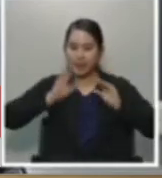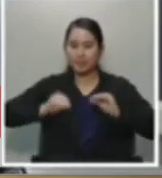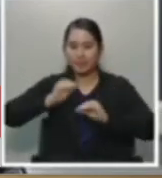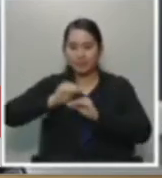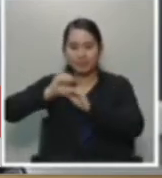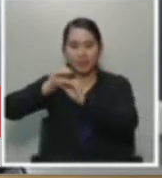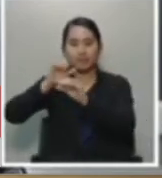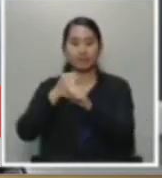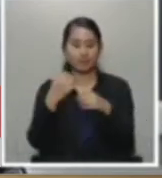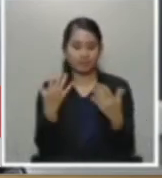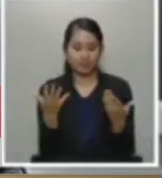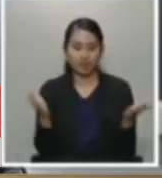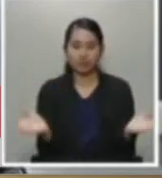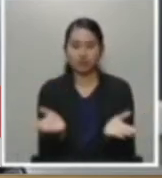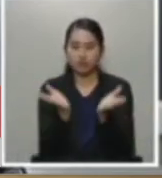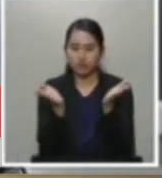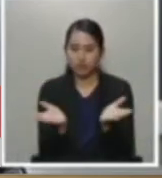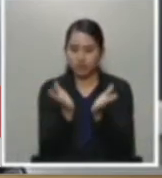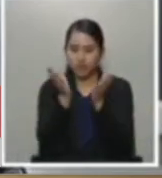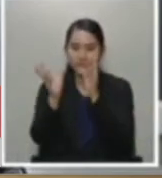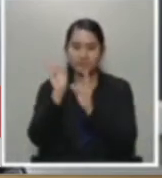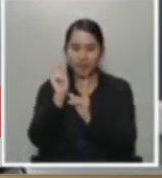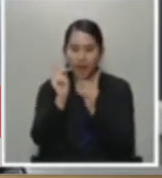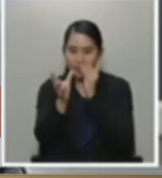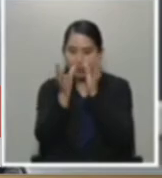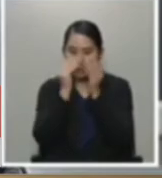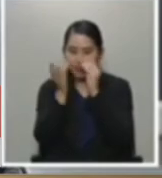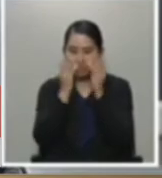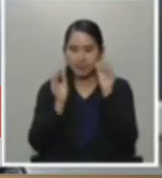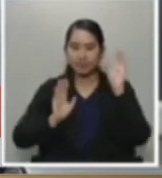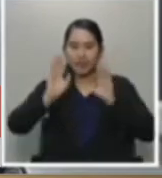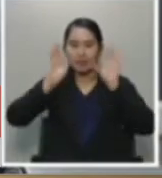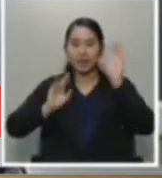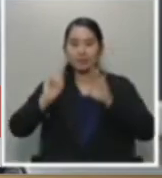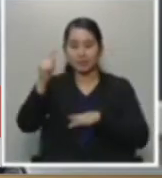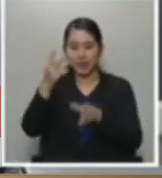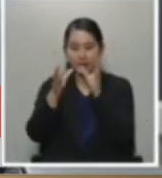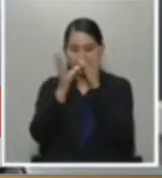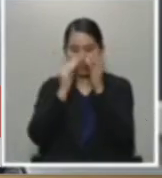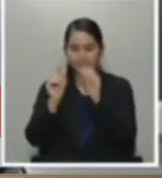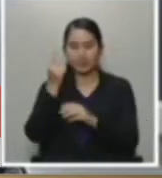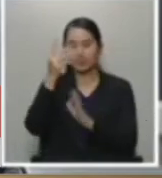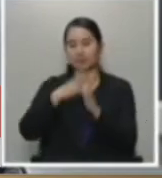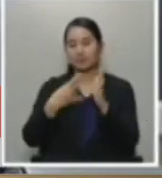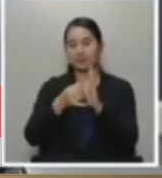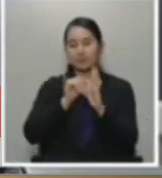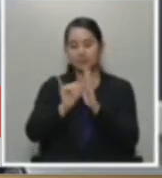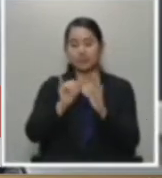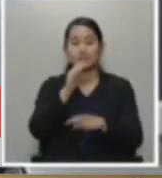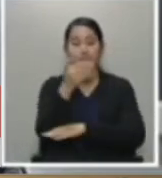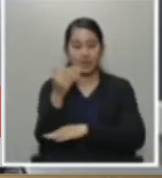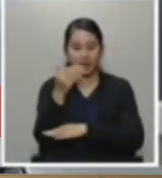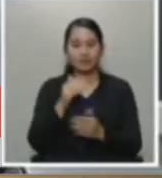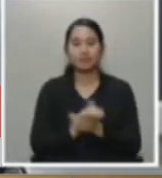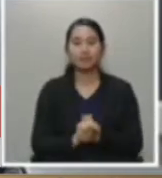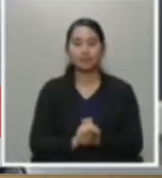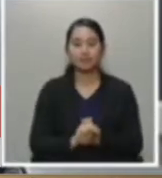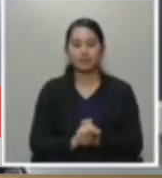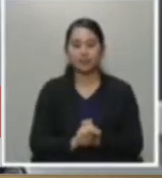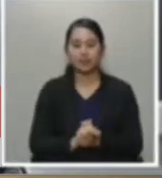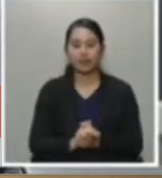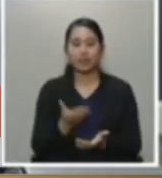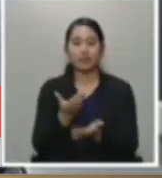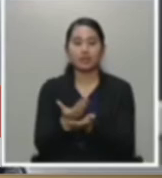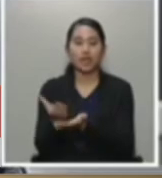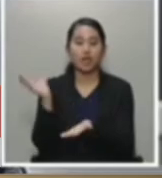ริมการรับรู้การเข้าใจประชาธิปไตยใหม่ยุทธศาสตร์ชาติปฏิรูปประเทศให้มากขึ้นเอางบ